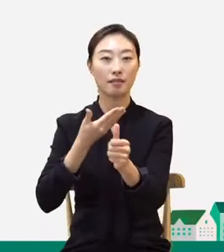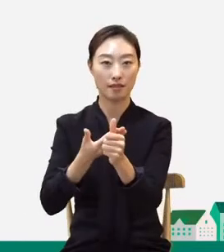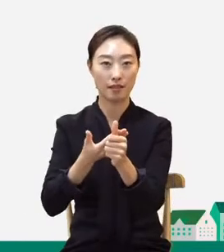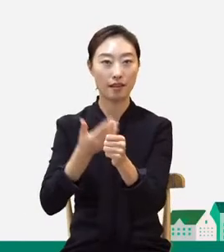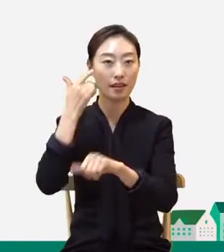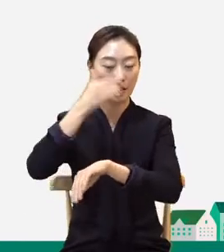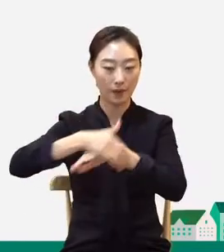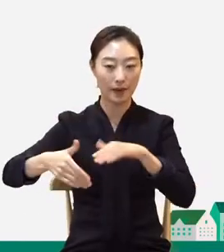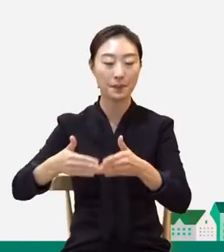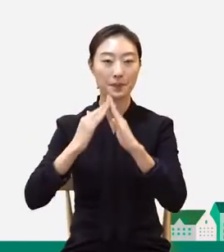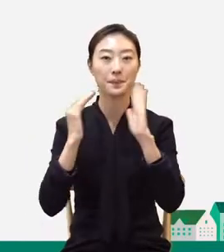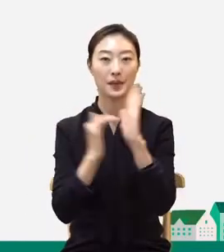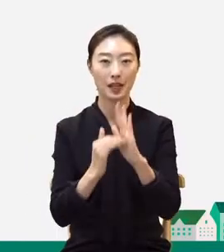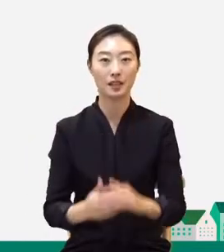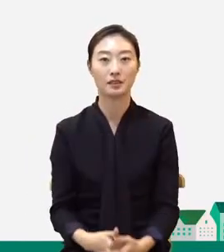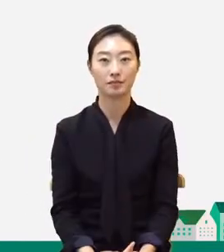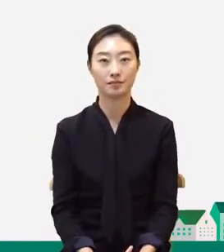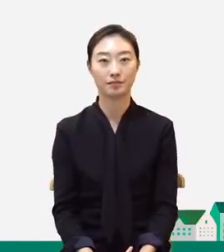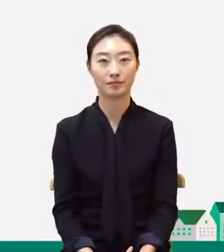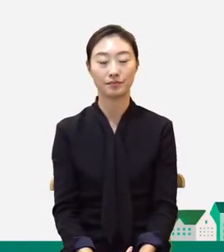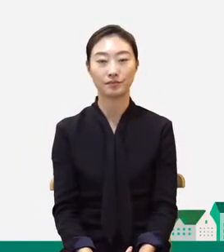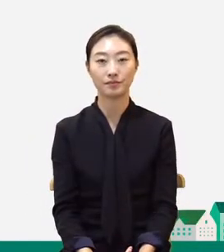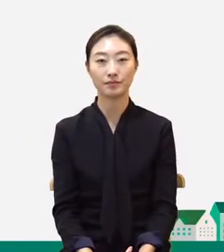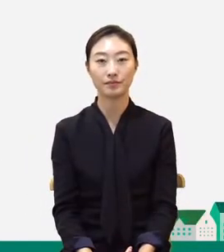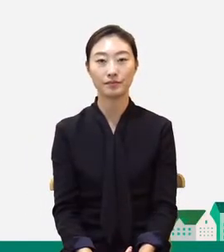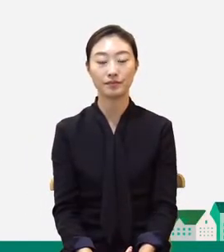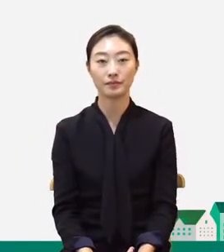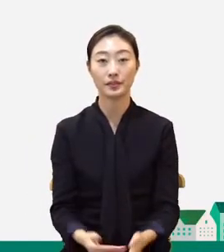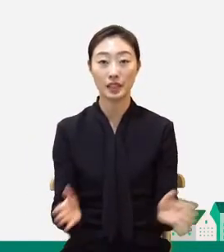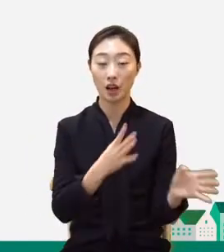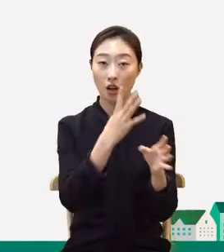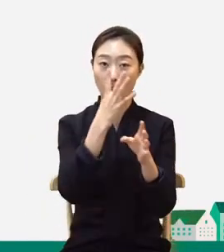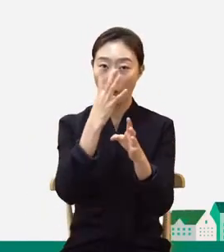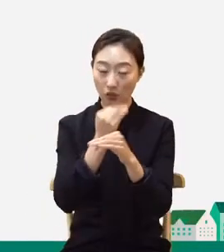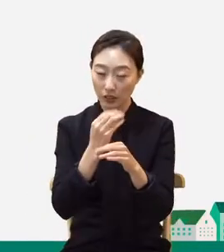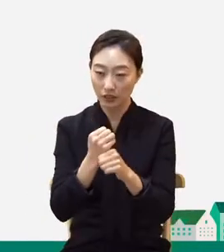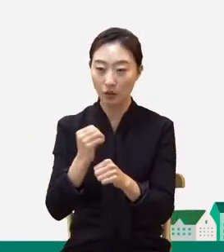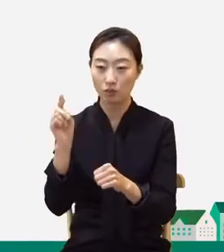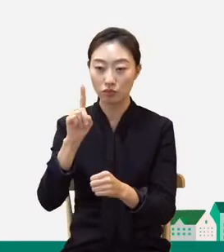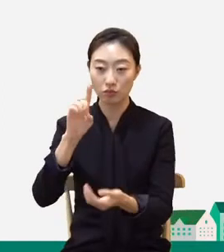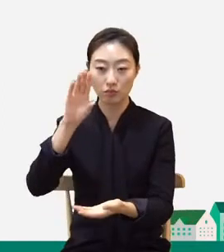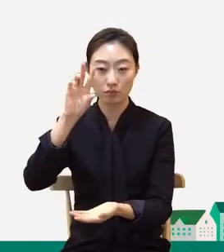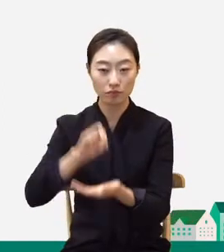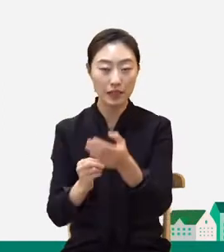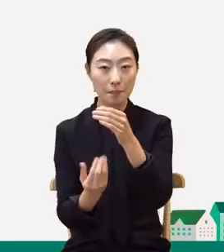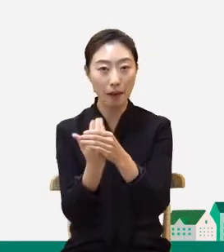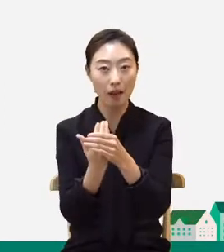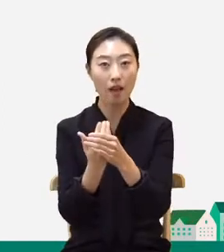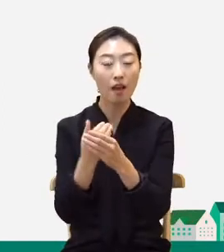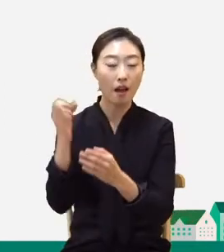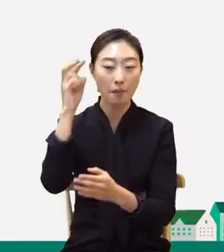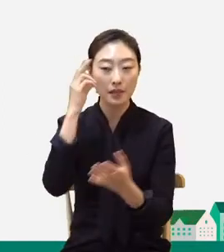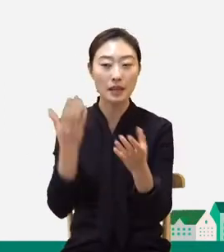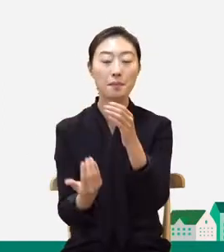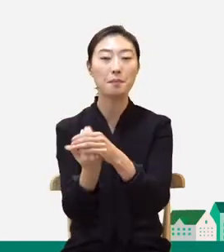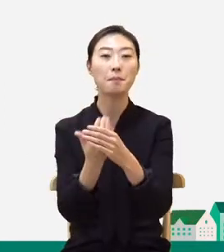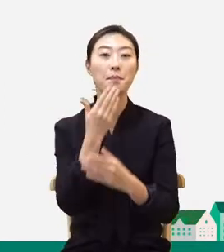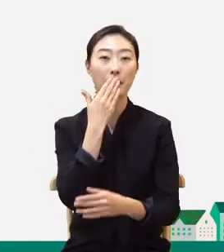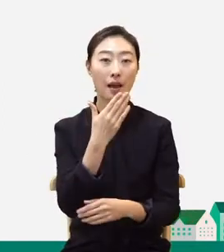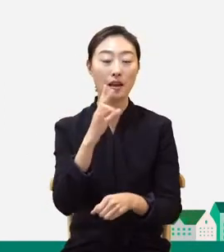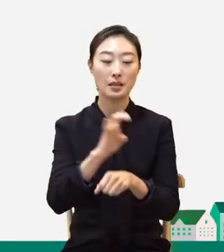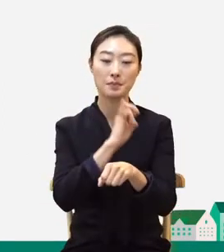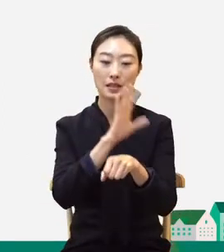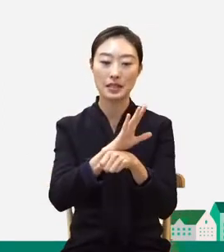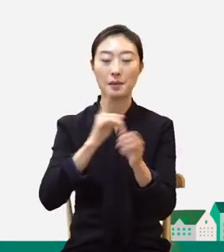체계를 만든 부분이 있습니다. 그리고 언제든지 좀 위기 상황이 발생될 수 있기 때문에 24시간